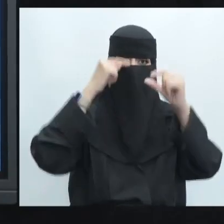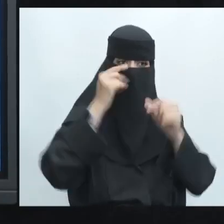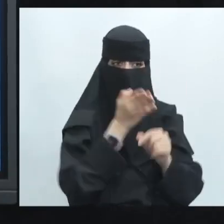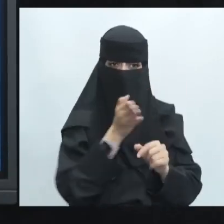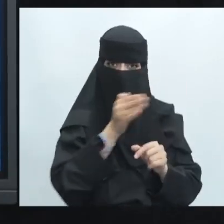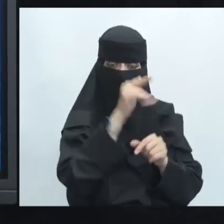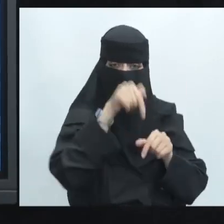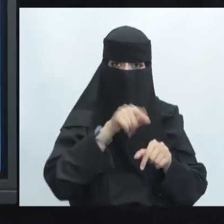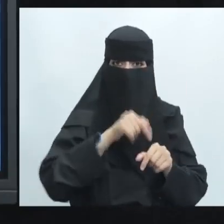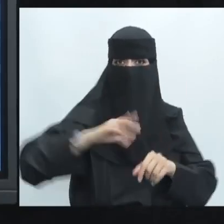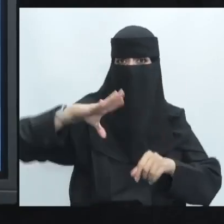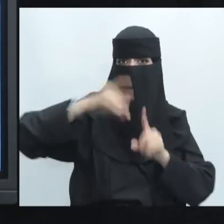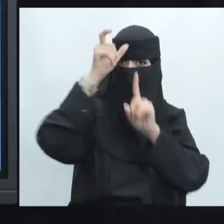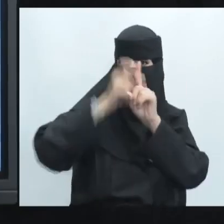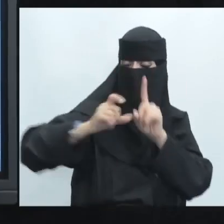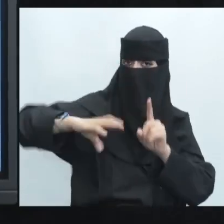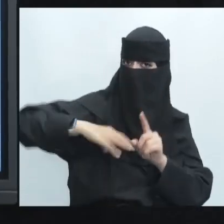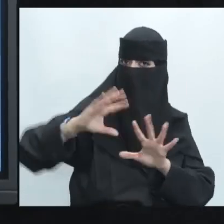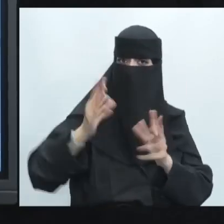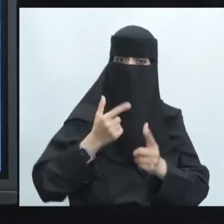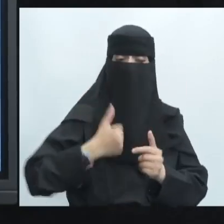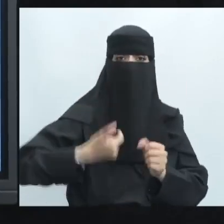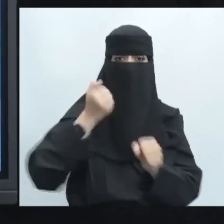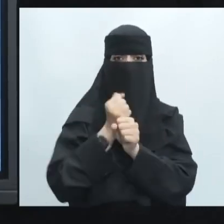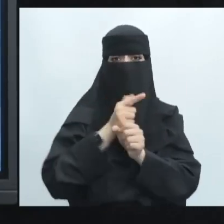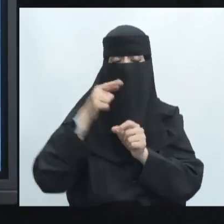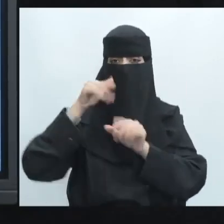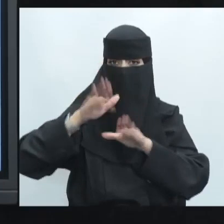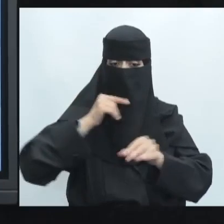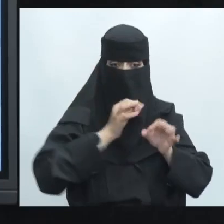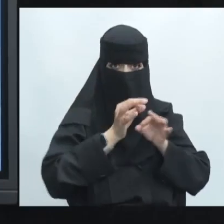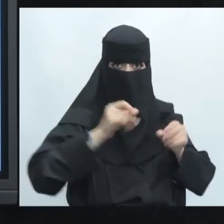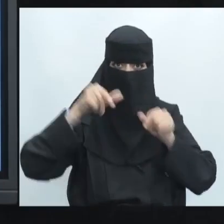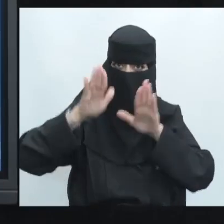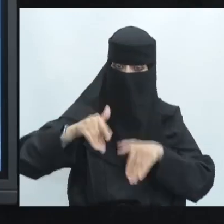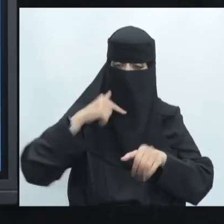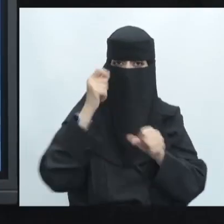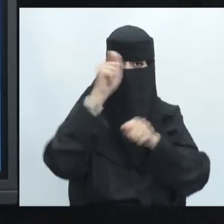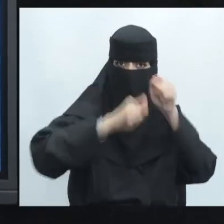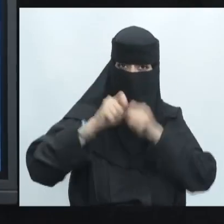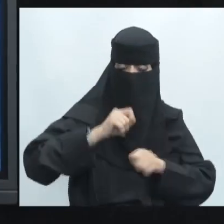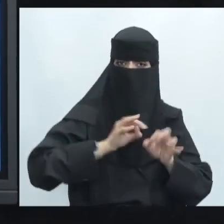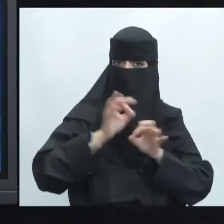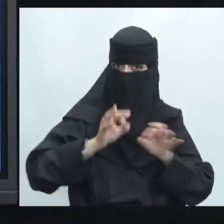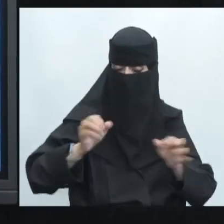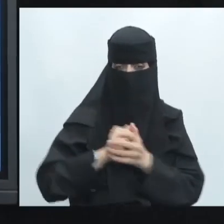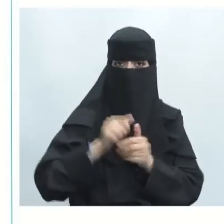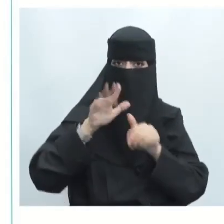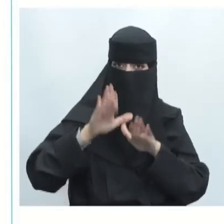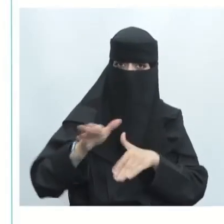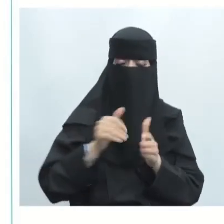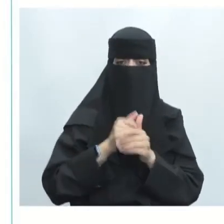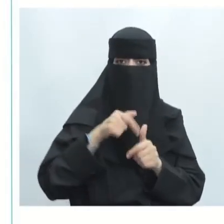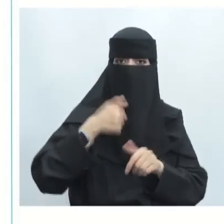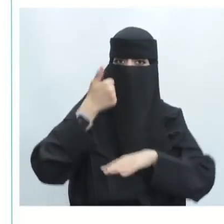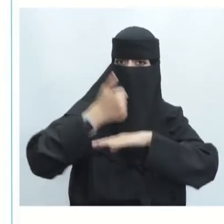المدير يسترشد من يطبق العمل وفق هذه الخطط الموضوعه في عمليه التخطيط كذلك